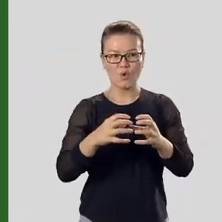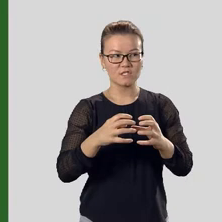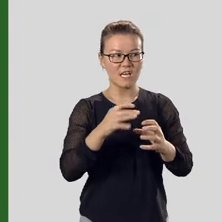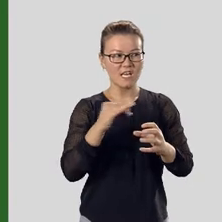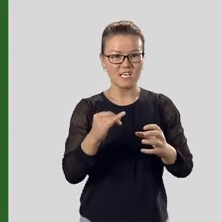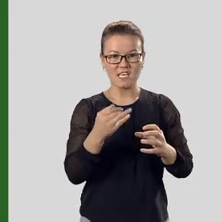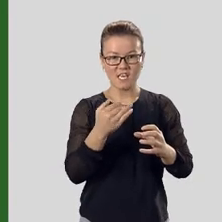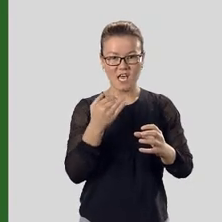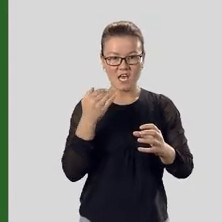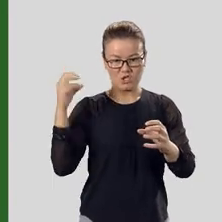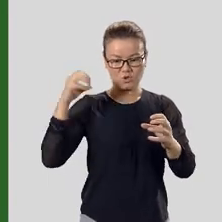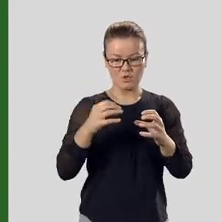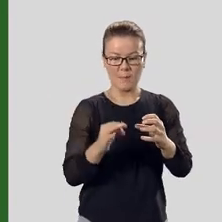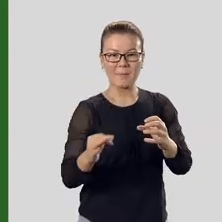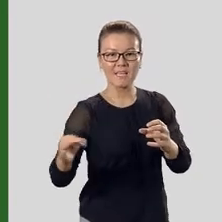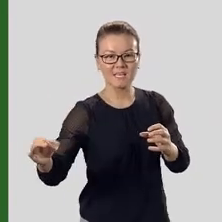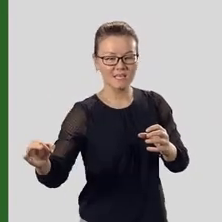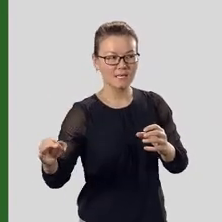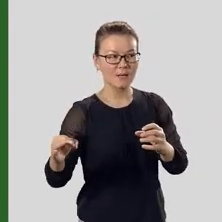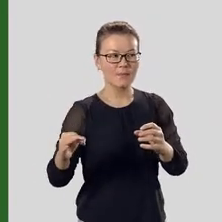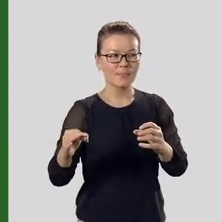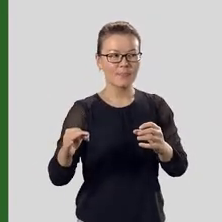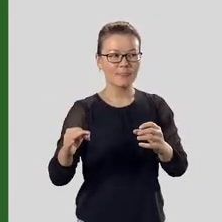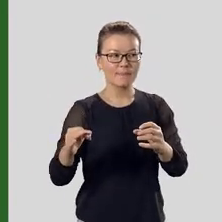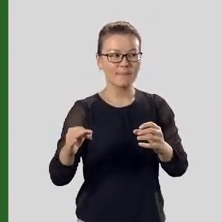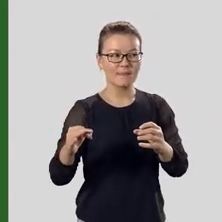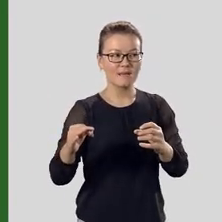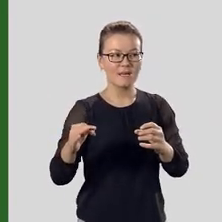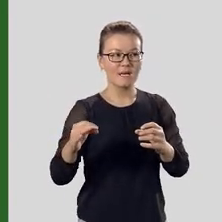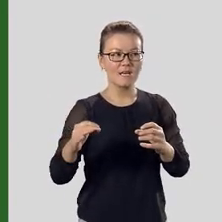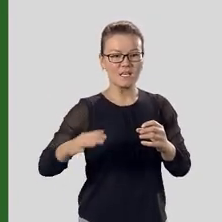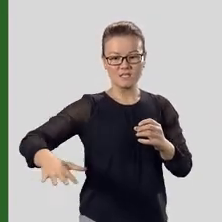его планет. В удаленных областях